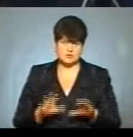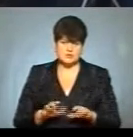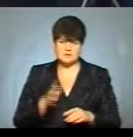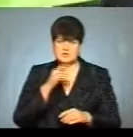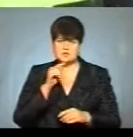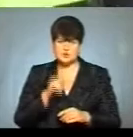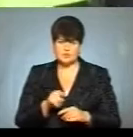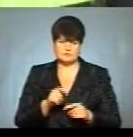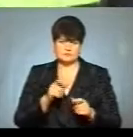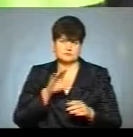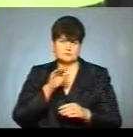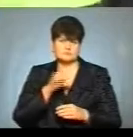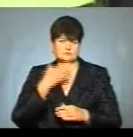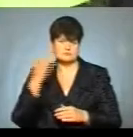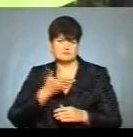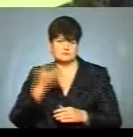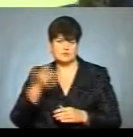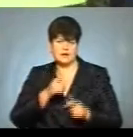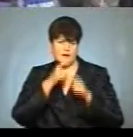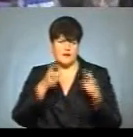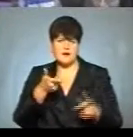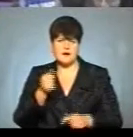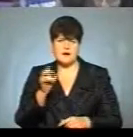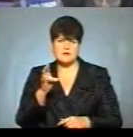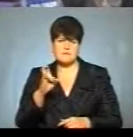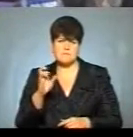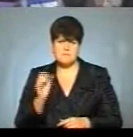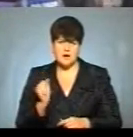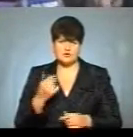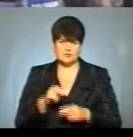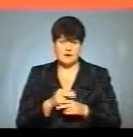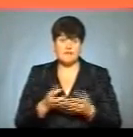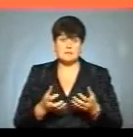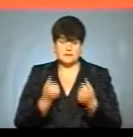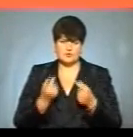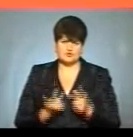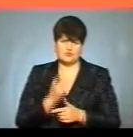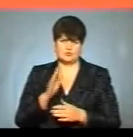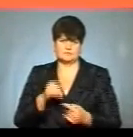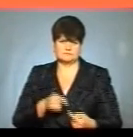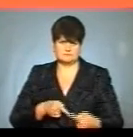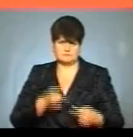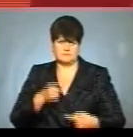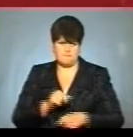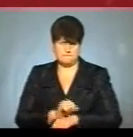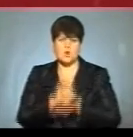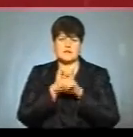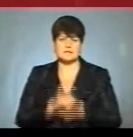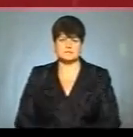промови освітяни вигукують «ганьба» і обіцяють, якщо поправки підтримають, знову вийдуть на протести.